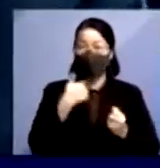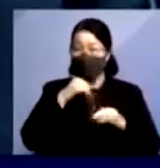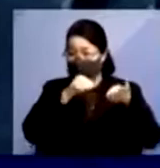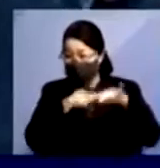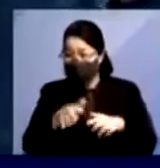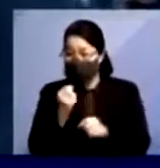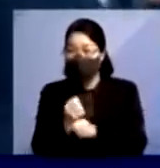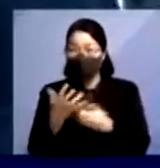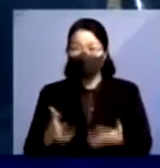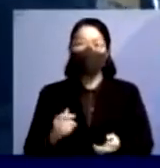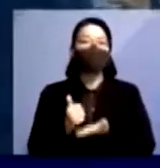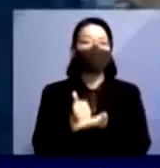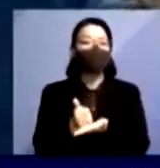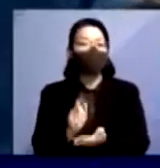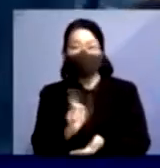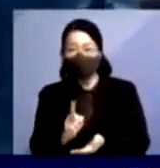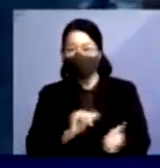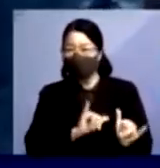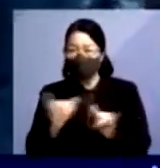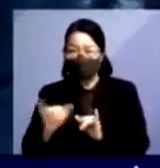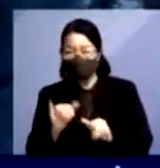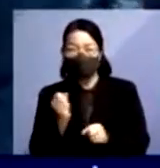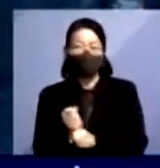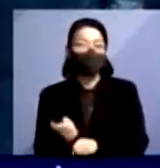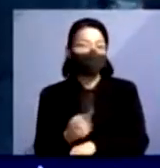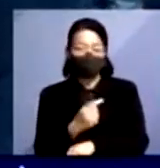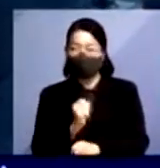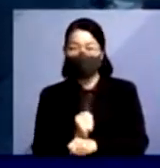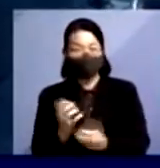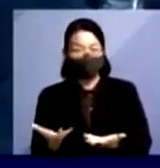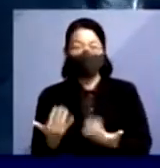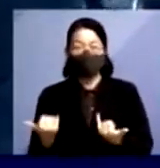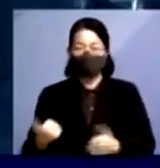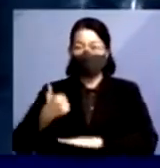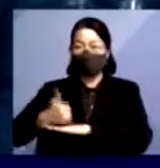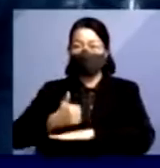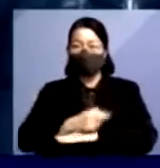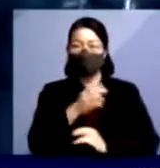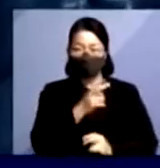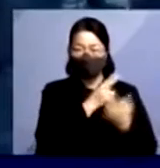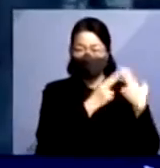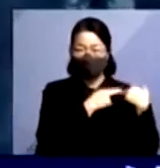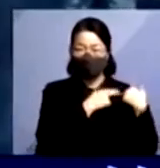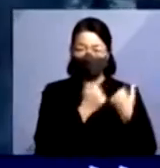อนนะระหว่างมณฑลทหารบกที่39หน่วยทหารที่รับผิดชอบระดับอำเภอกับจังหวัดพิษณุโลกด้วยการ